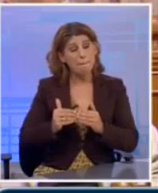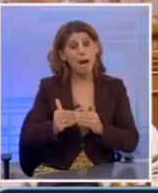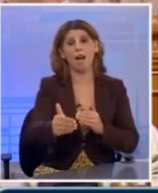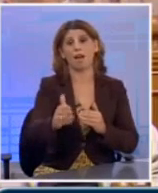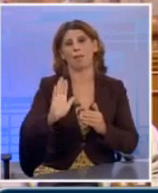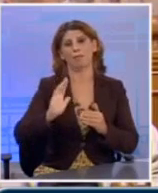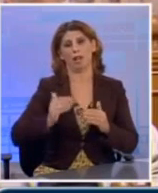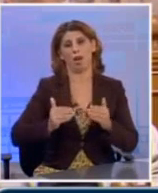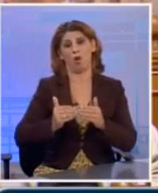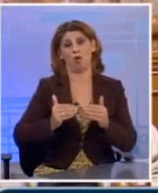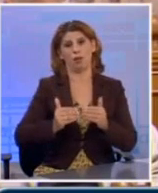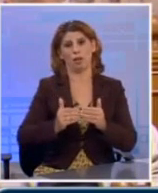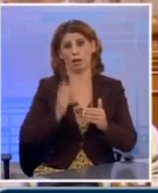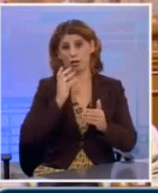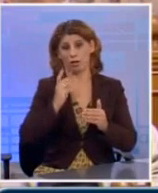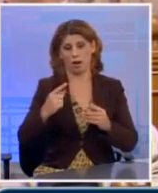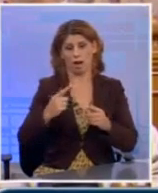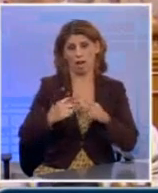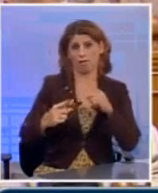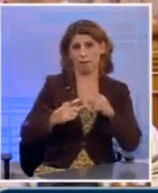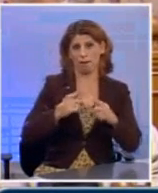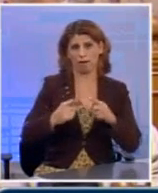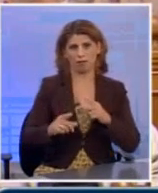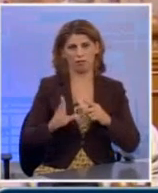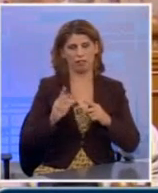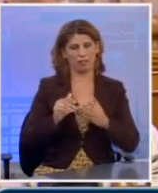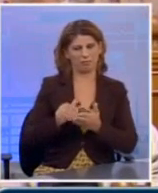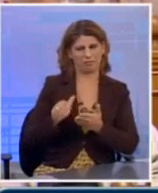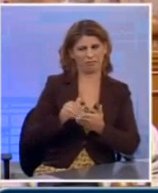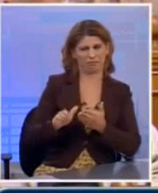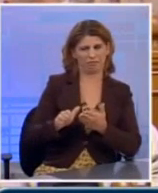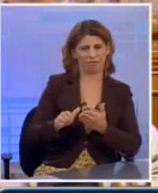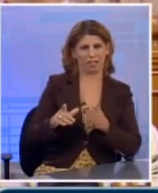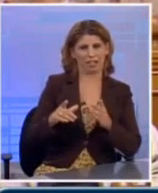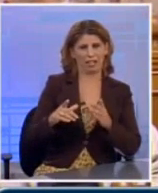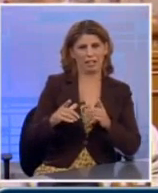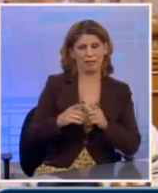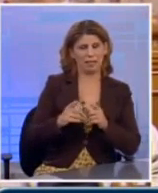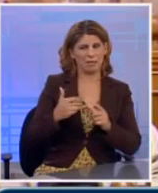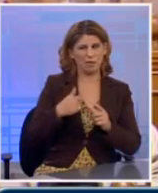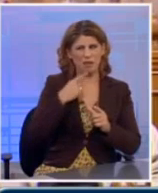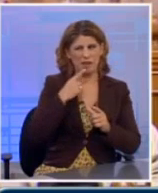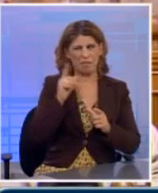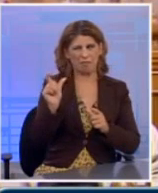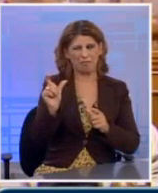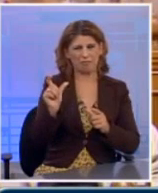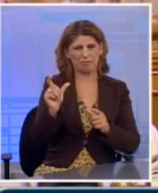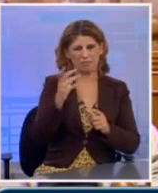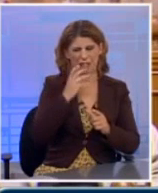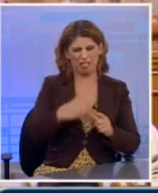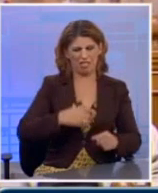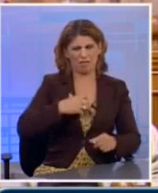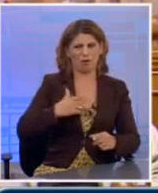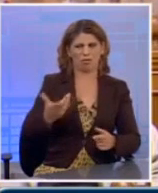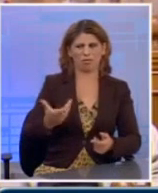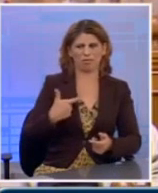μου έχω διαφύγει τον πειρασμό να χρησιμοποιήσω χαρακτηρισμούς που με έχουν θυμώσει.